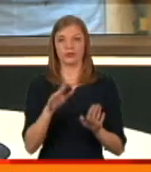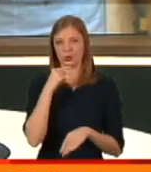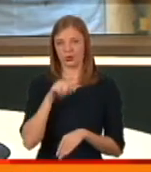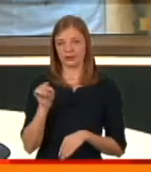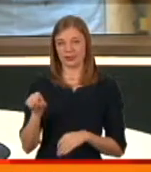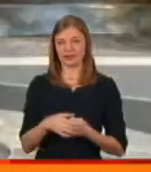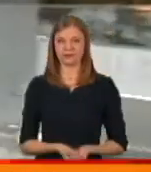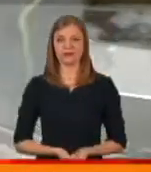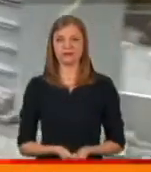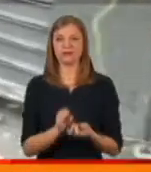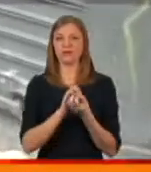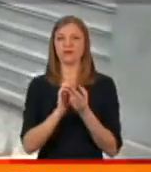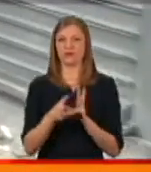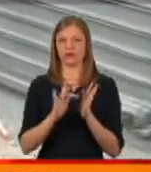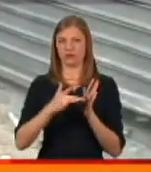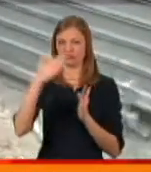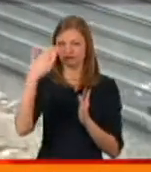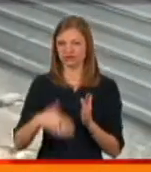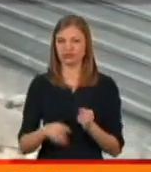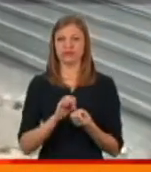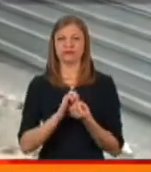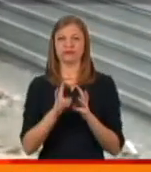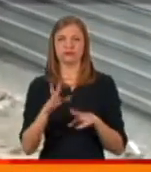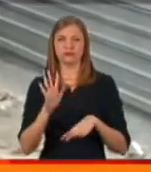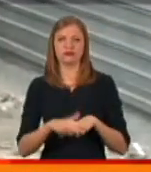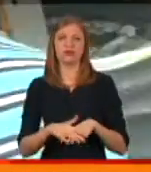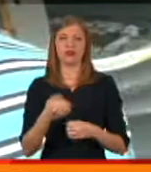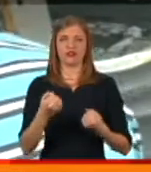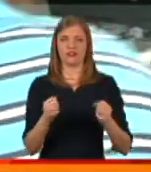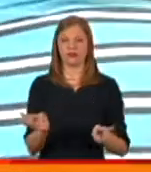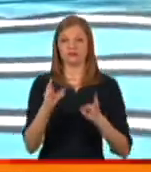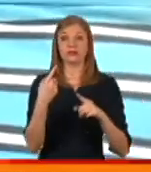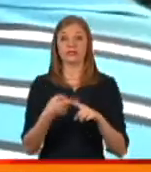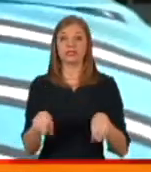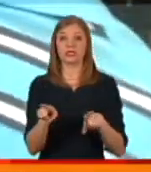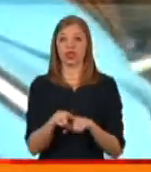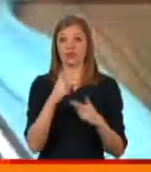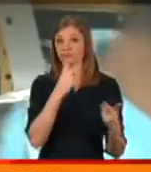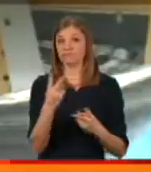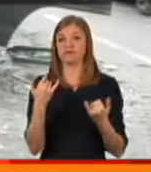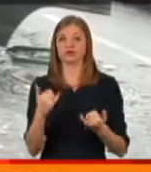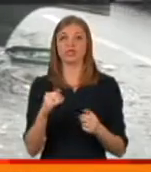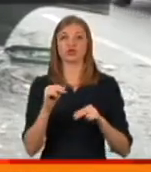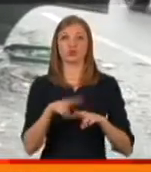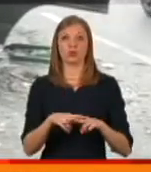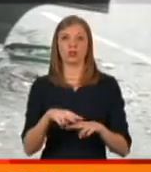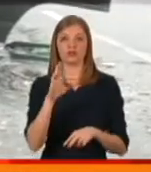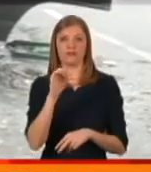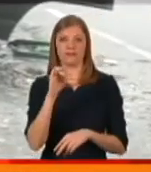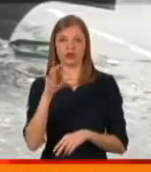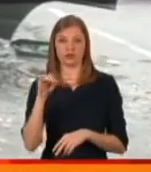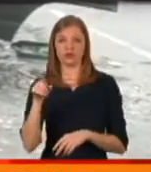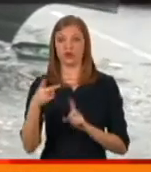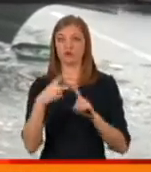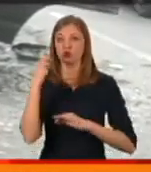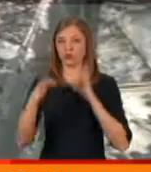Росія. Потрощені вітрини, розгромлені банки, обгорілі автівки. Такою постає нині столиця Венесуели – Каракас. Там